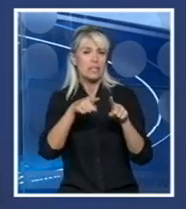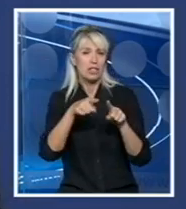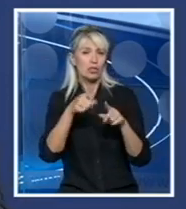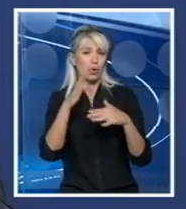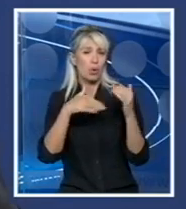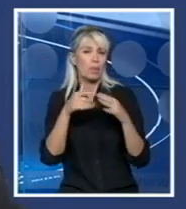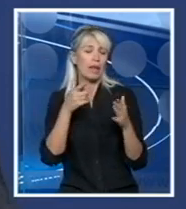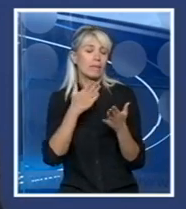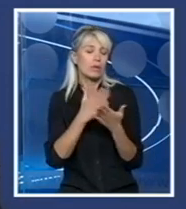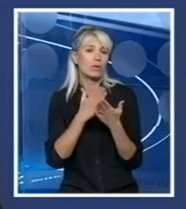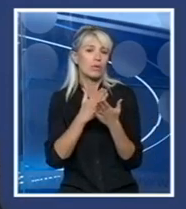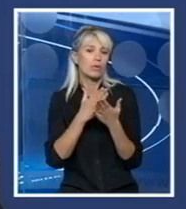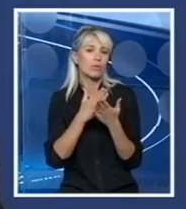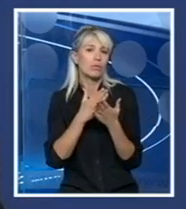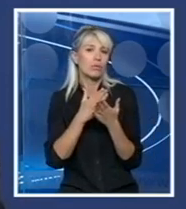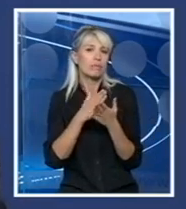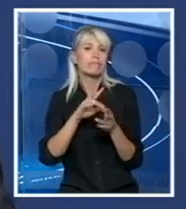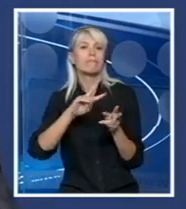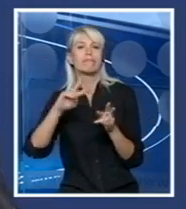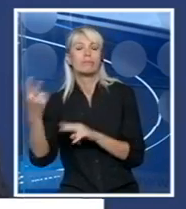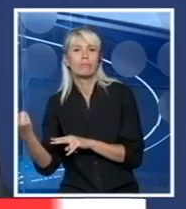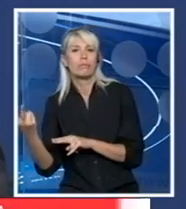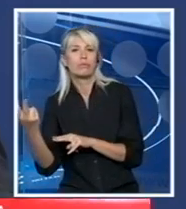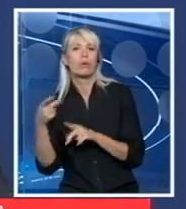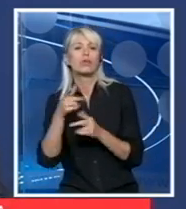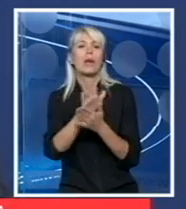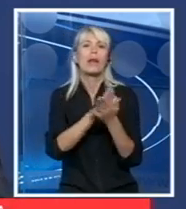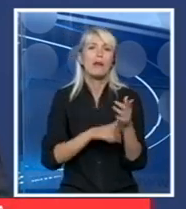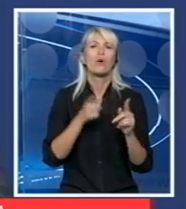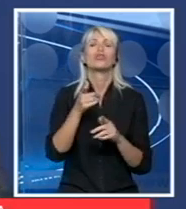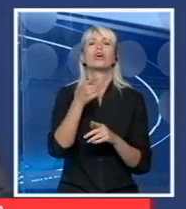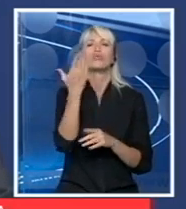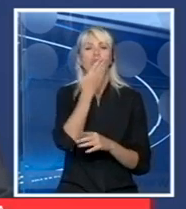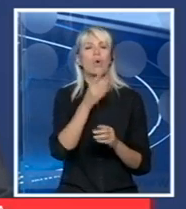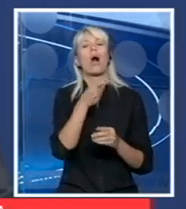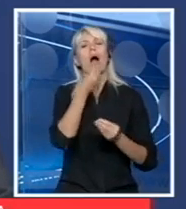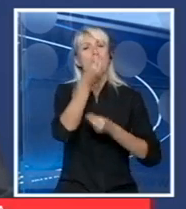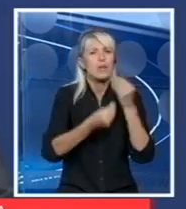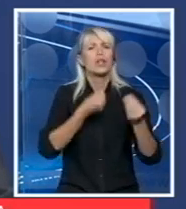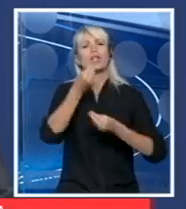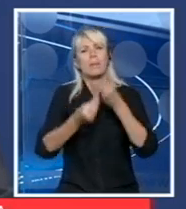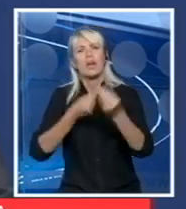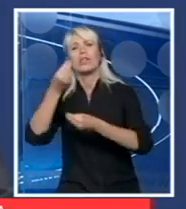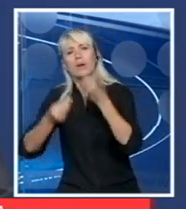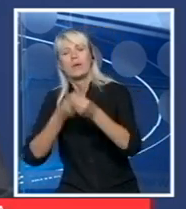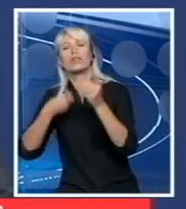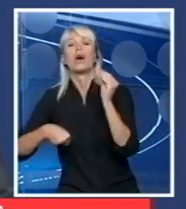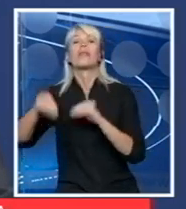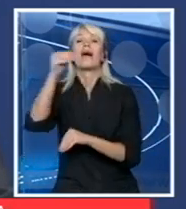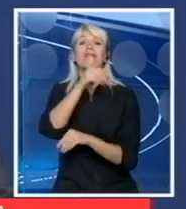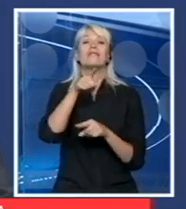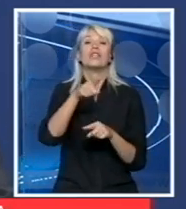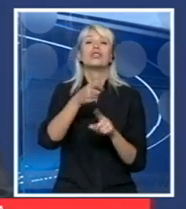jako mnogo govori o samoj epidemiji. Početni časovi, razredni časovi, uopšte, znači, u samoj školi više ljudi će se